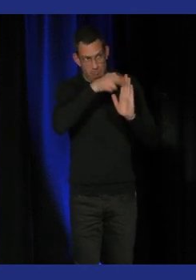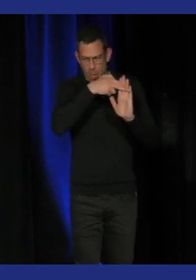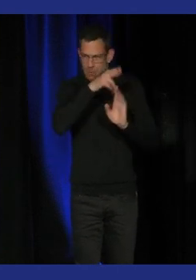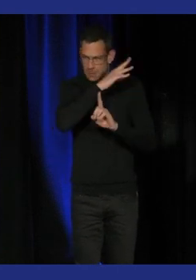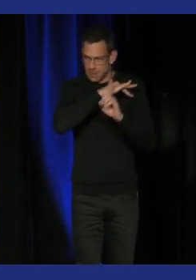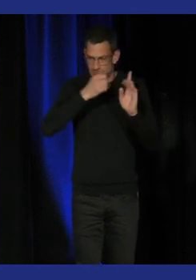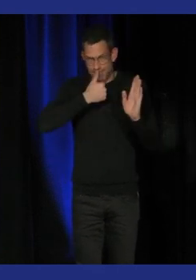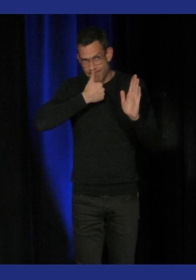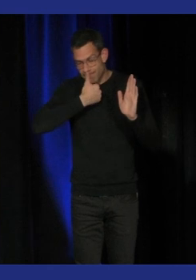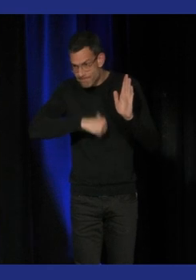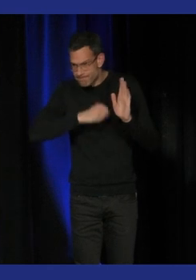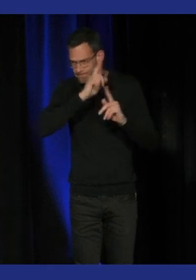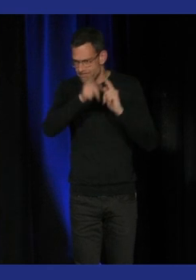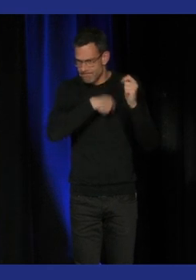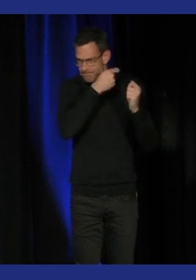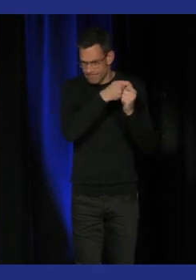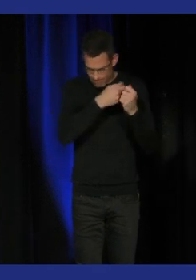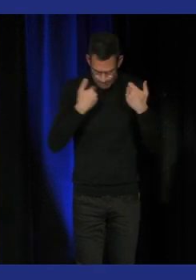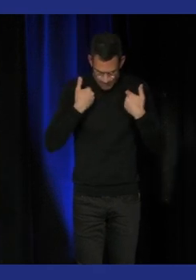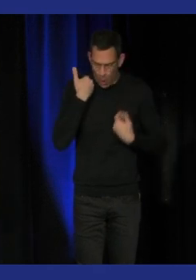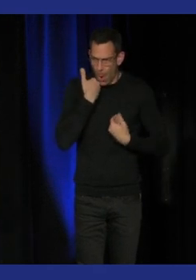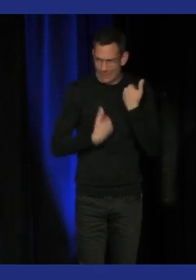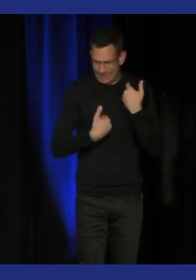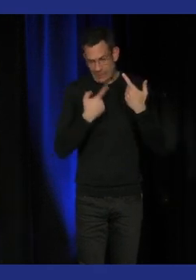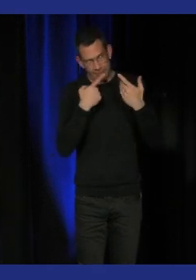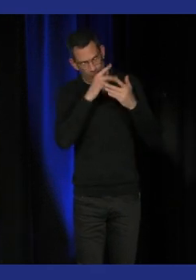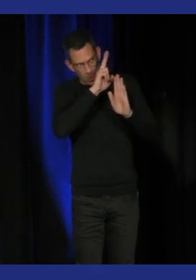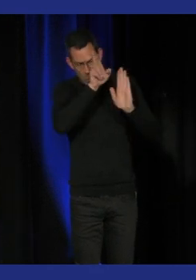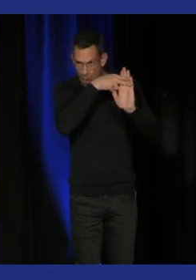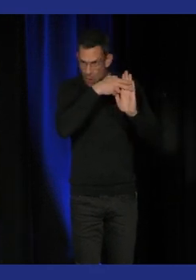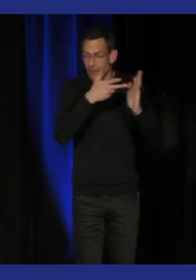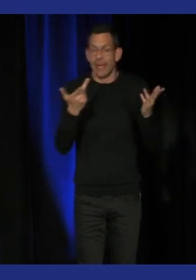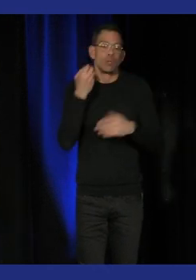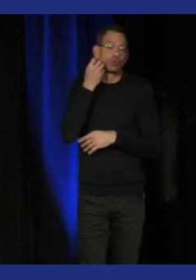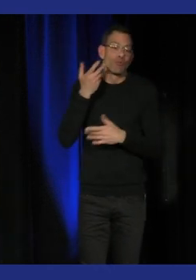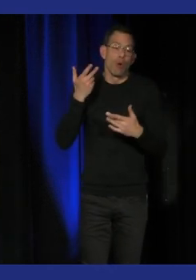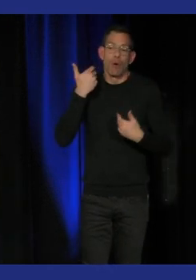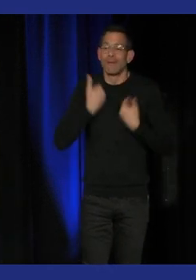attendues de ce qu'est une personne handicapée. Donc souvent, une personne en